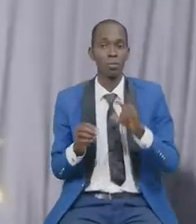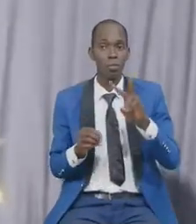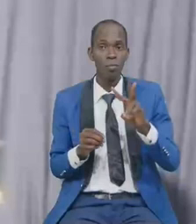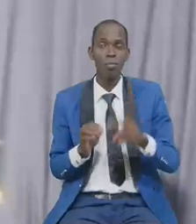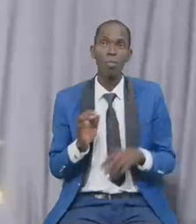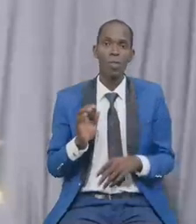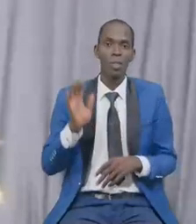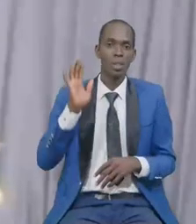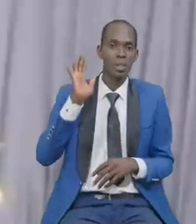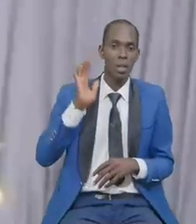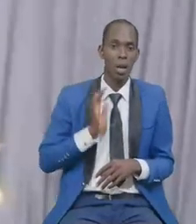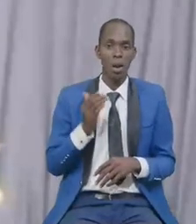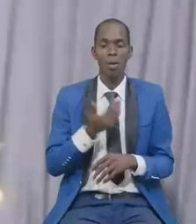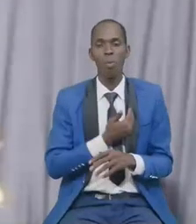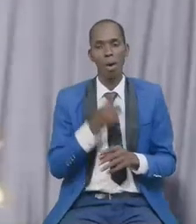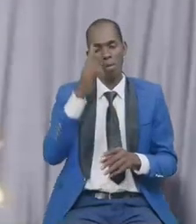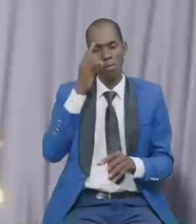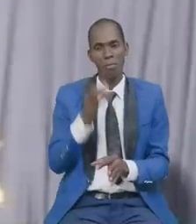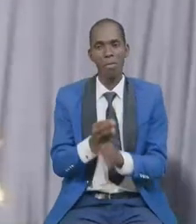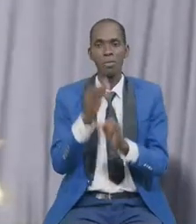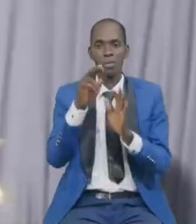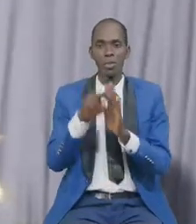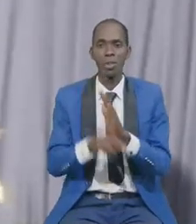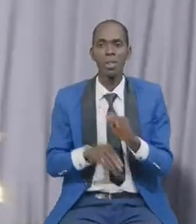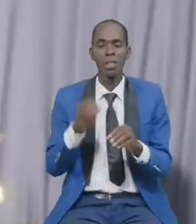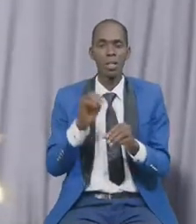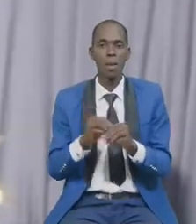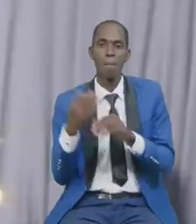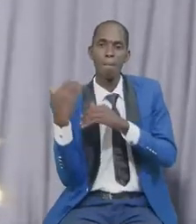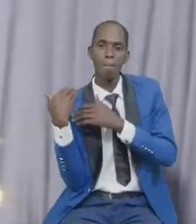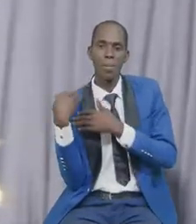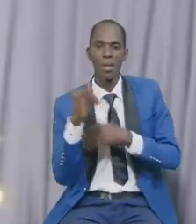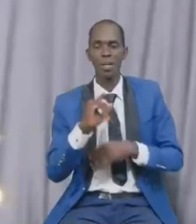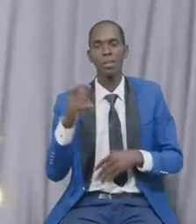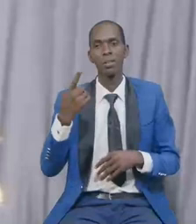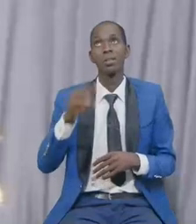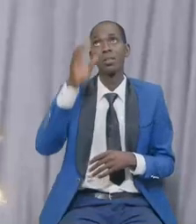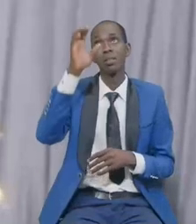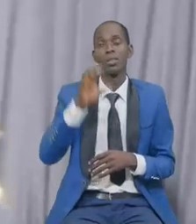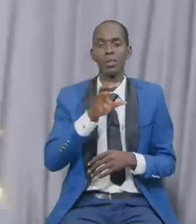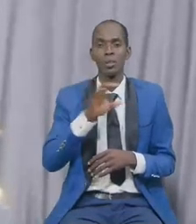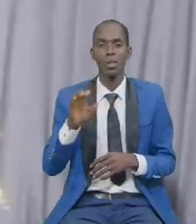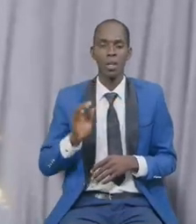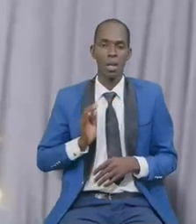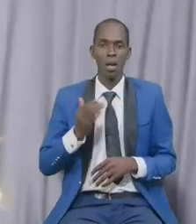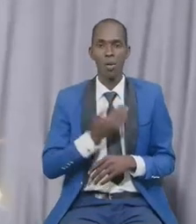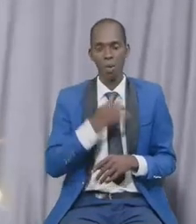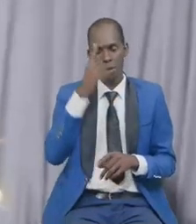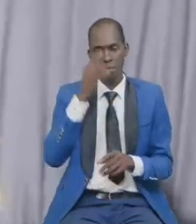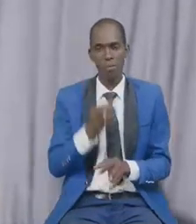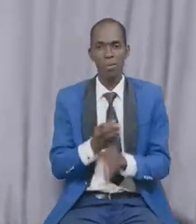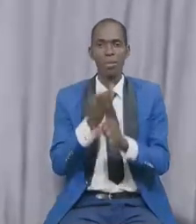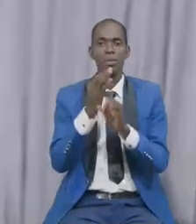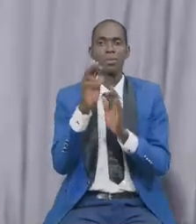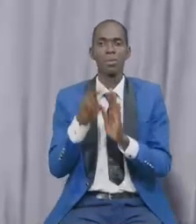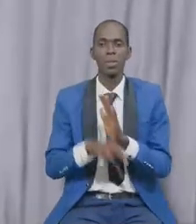en portant la croix. Notre fidélité en portant la croix. Oui, il